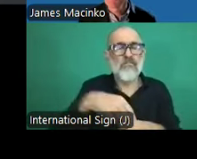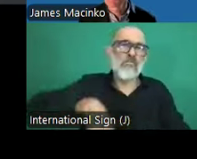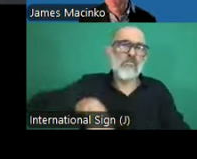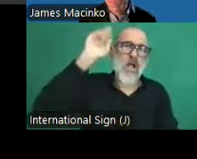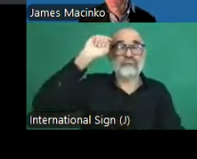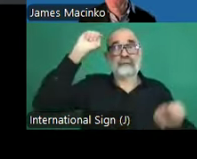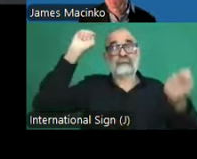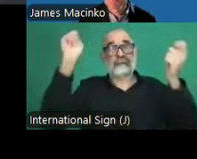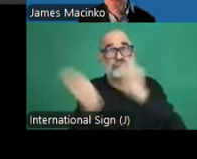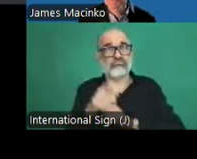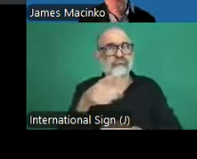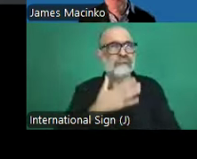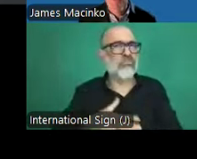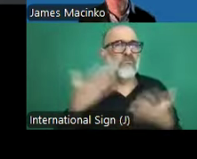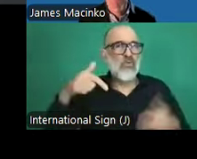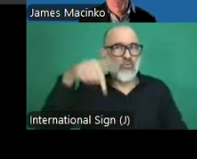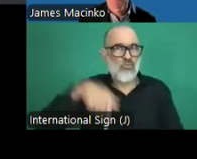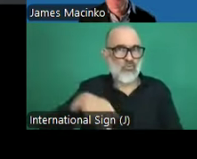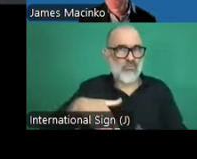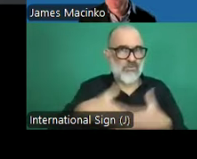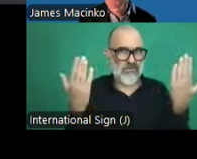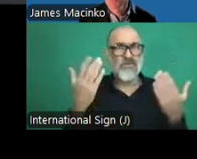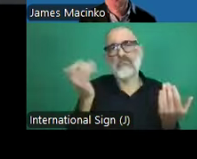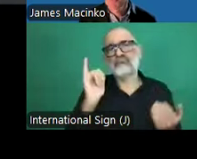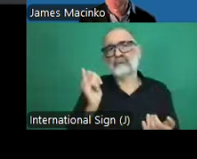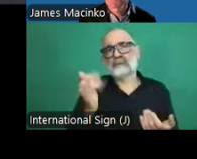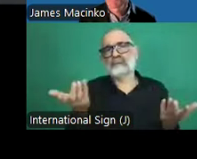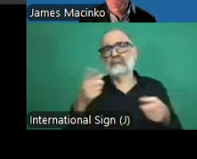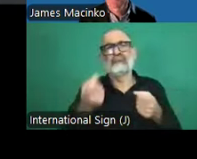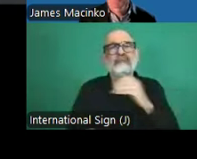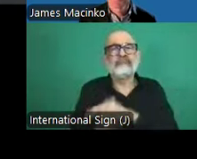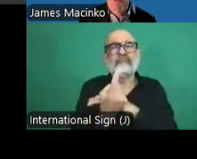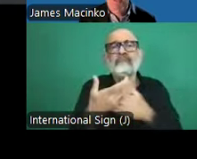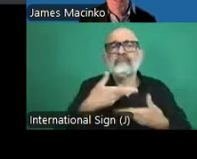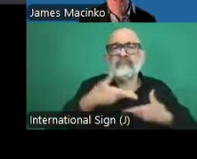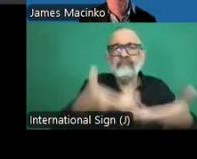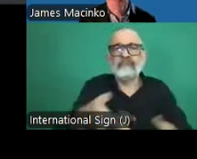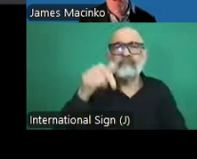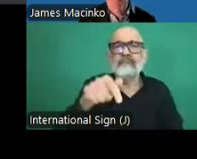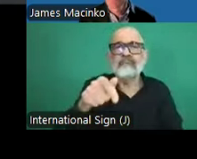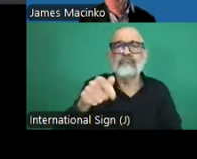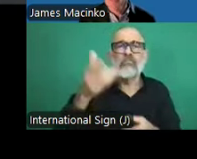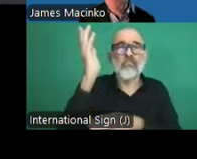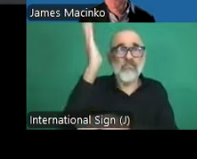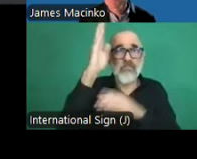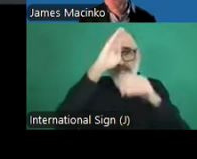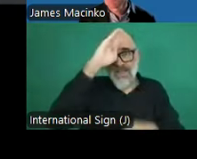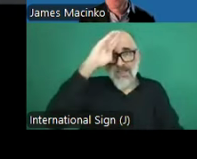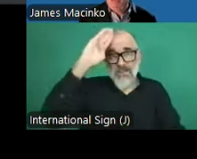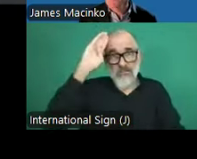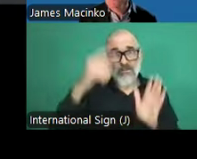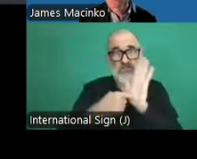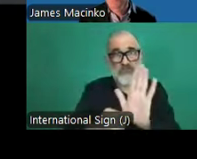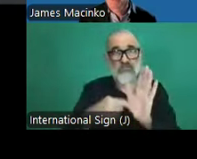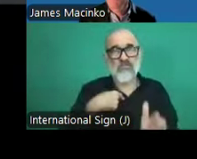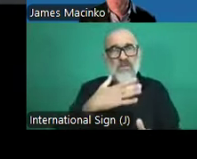un petit peu plus des mesures spécifiques de la couverture universelle de santé et je